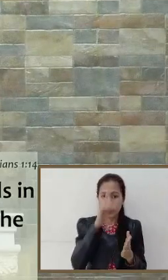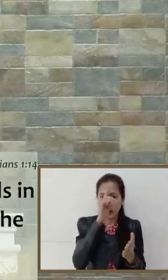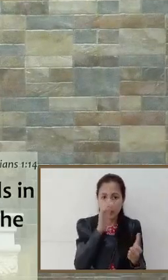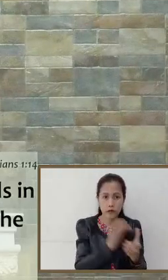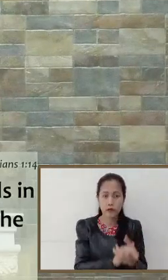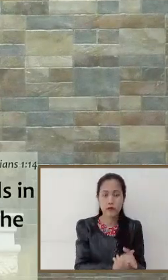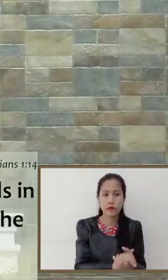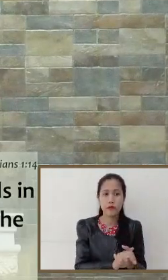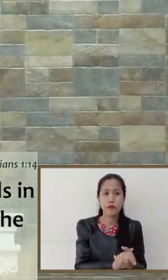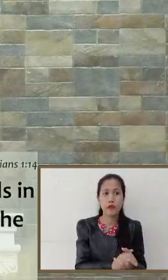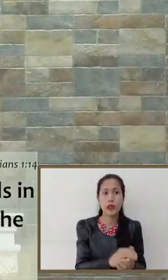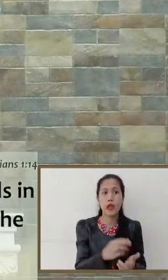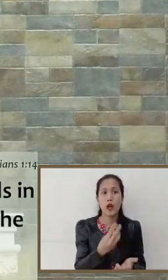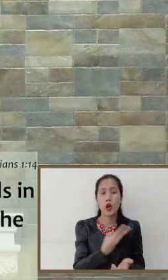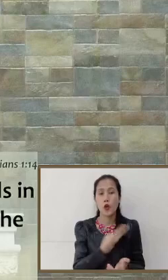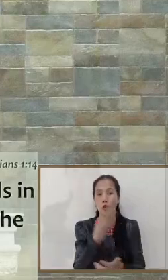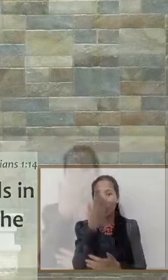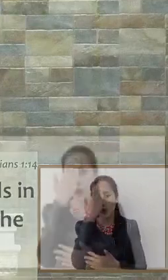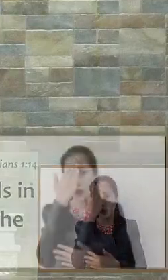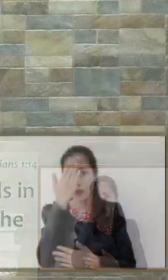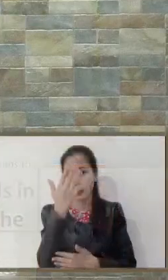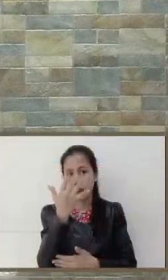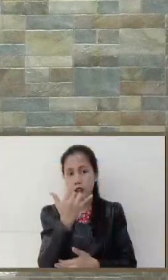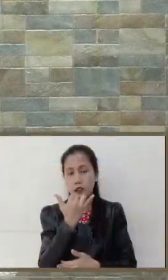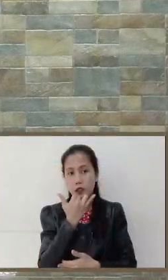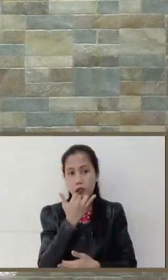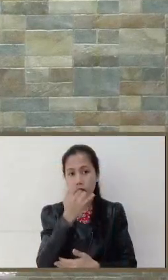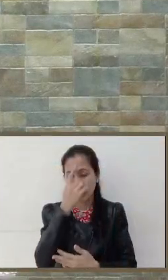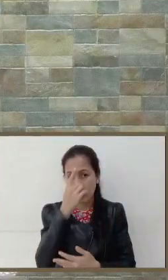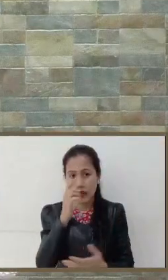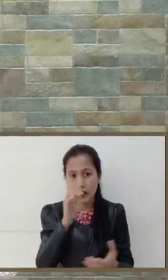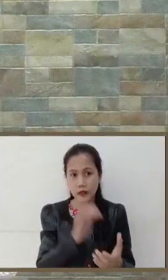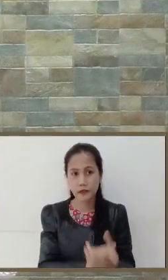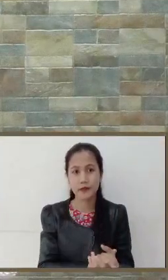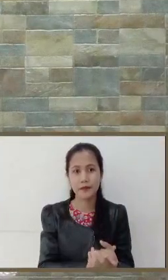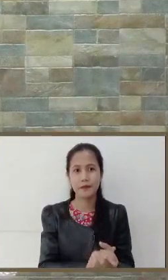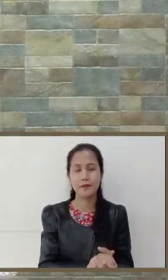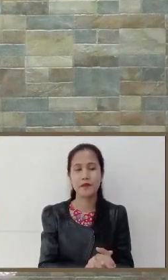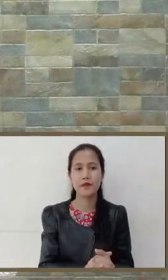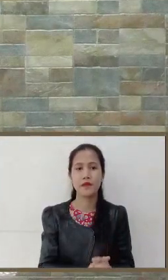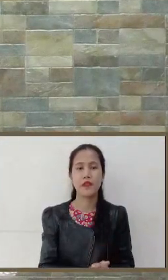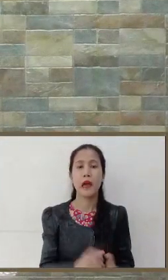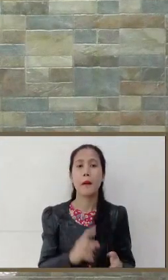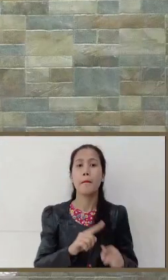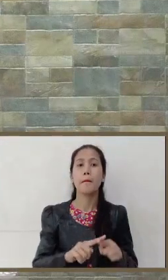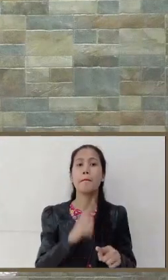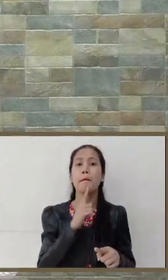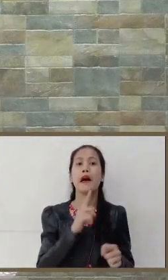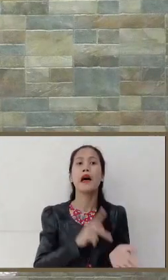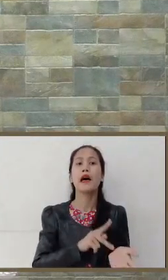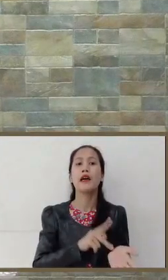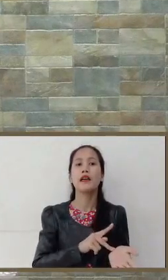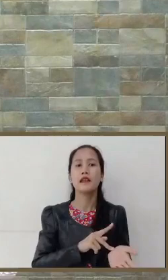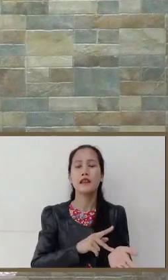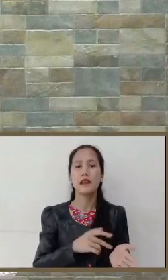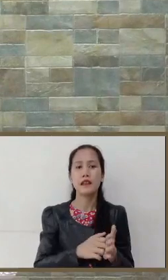forefathers. Of course, alam natin, yung maling paniniwala, dun siya mayroong zealousness. Pero ang sabi po na Apostol Pablo, in